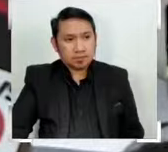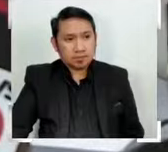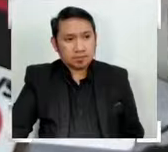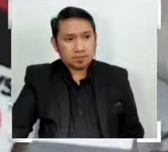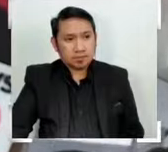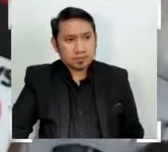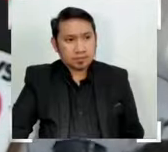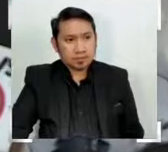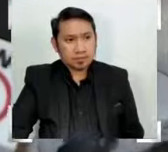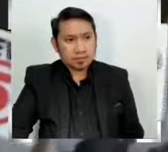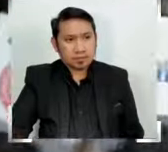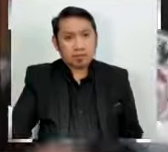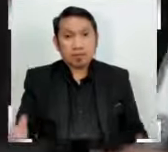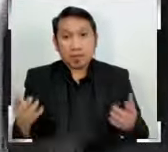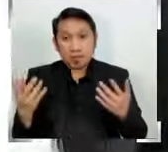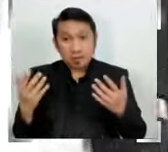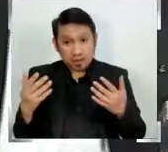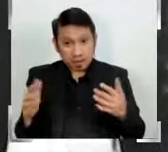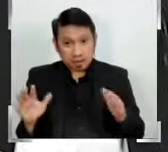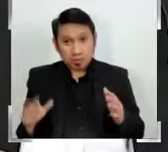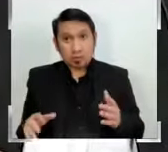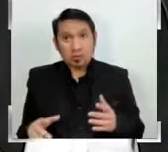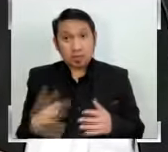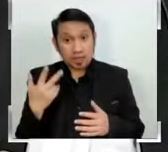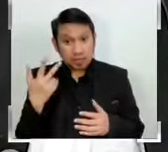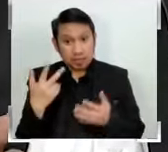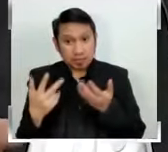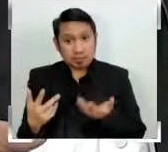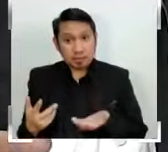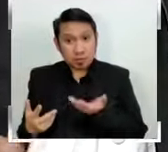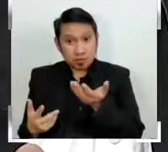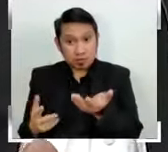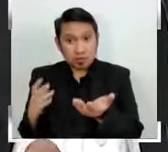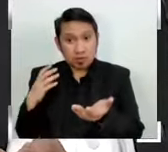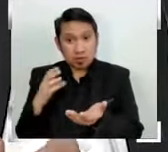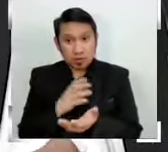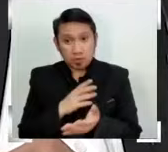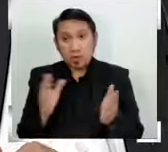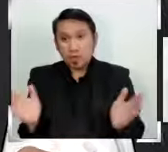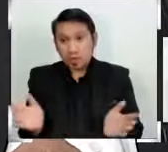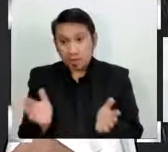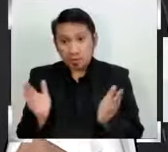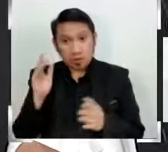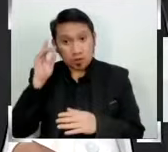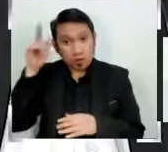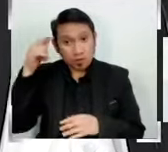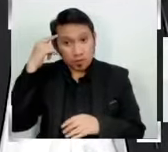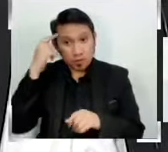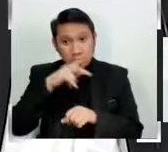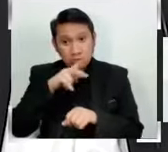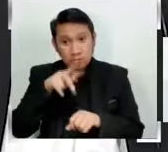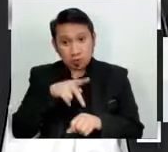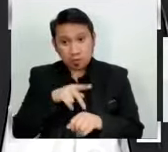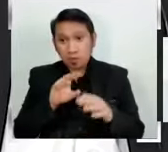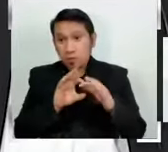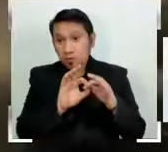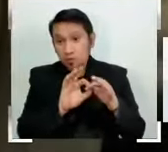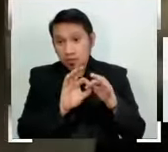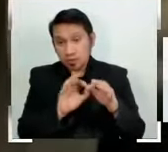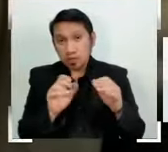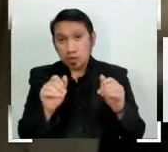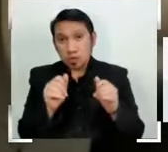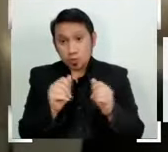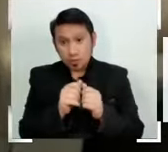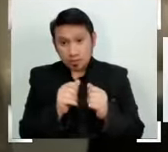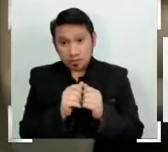Matapos ang tatlong resolusyong nakahain ngayon sa Kamara para himukin ang gobyerno ng Pilipinas na makipagtulungan sa International Criminal Court,